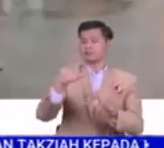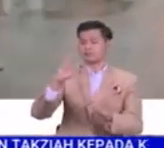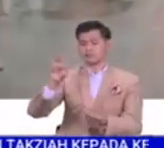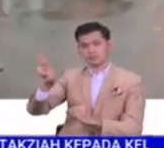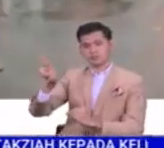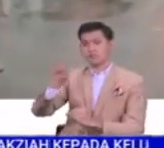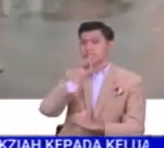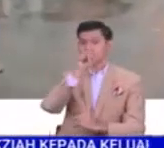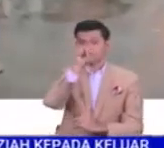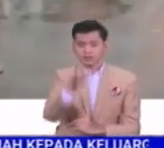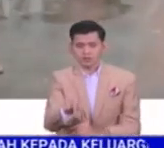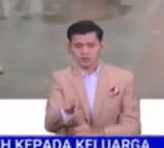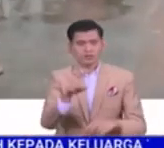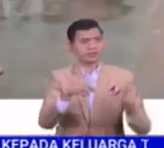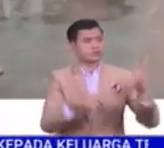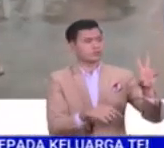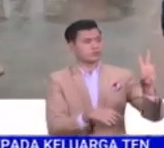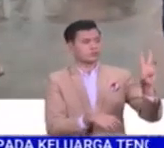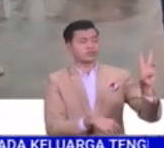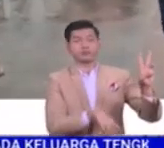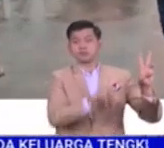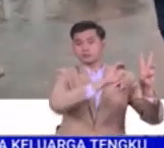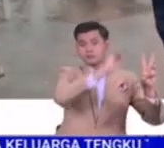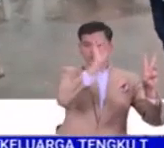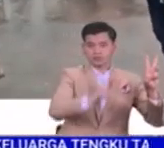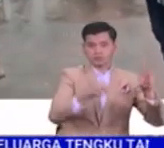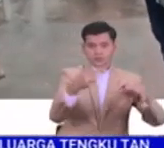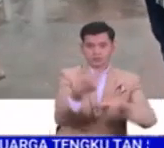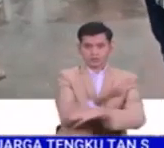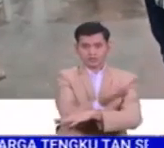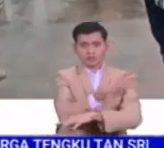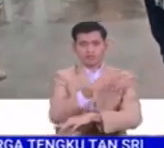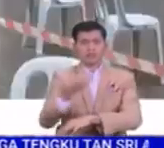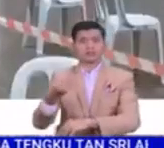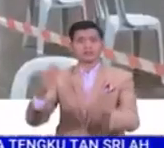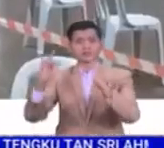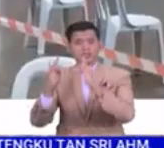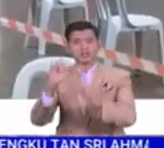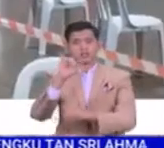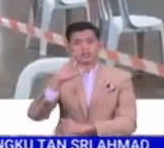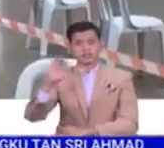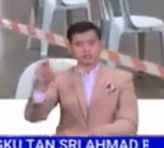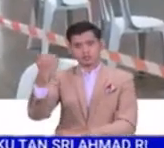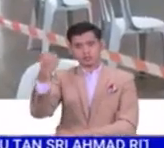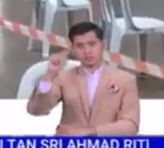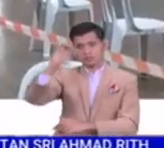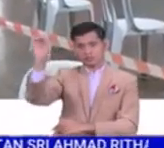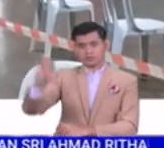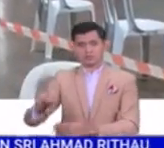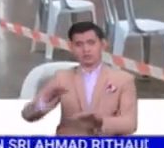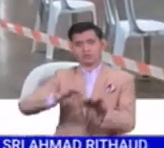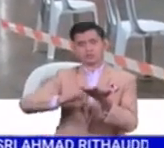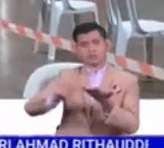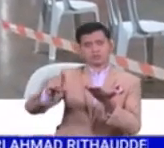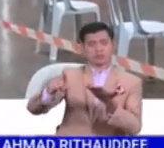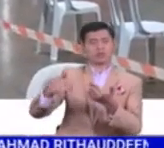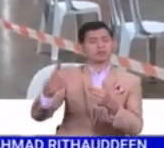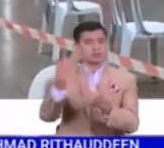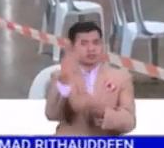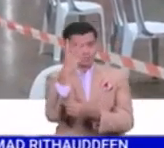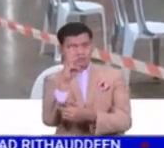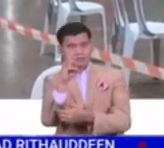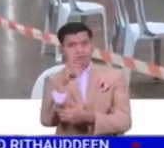rapi ICU pula pada 26% penggunaan. Katil ICU adalah pada 10% pada minggu IPID